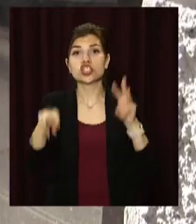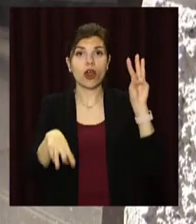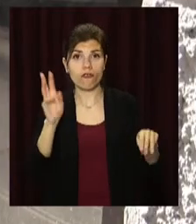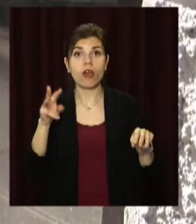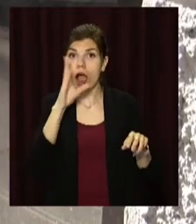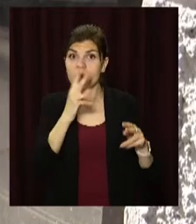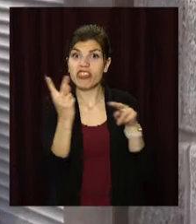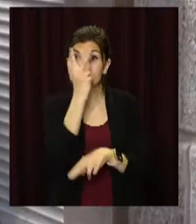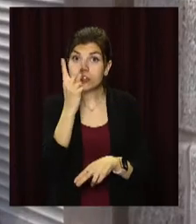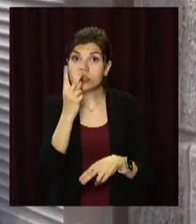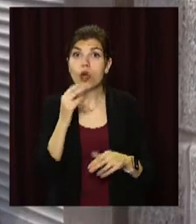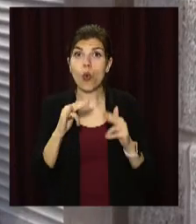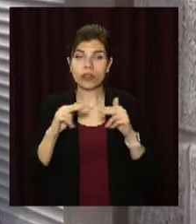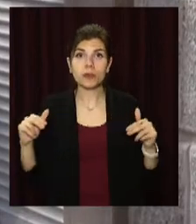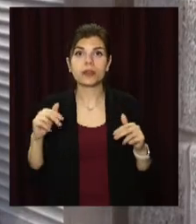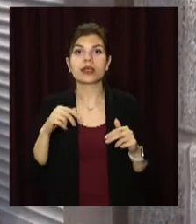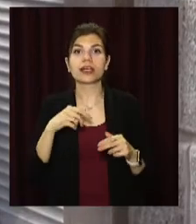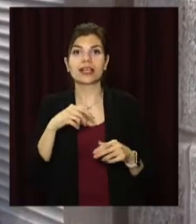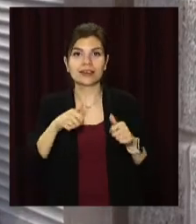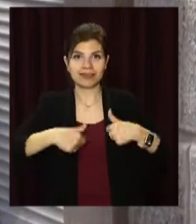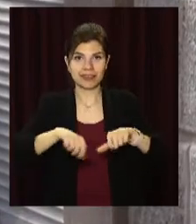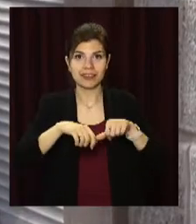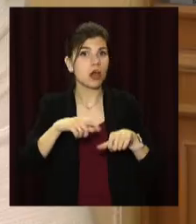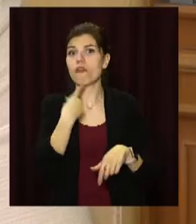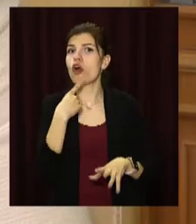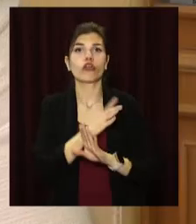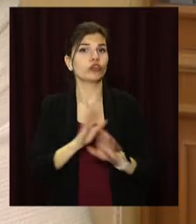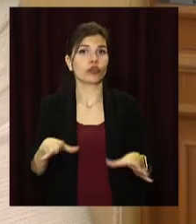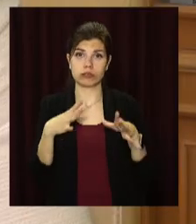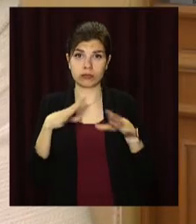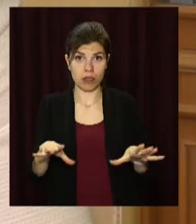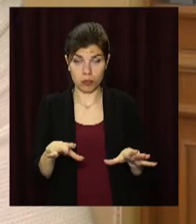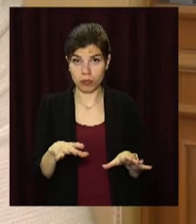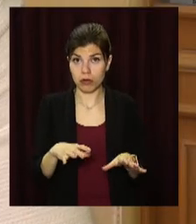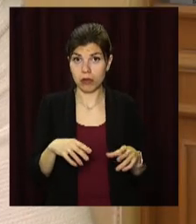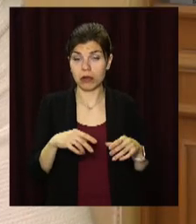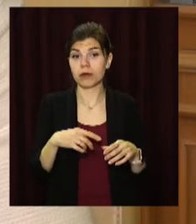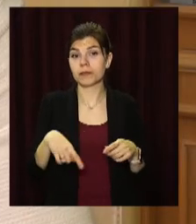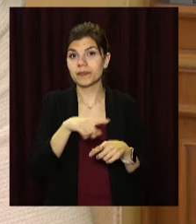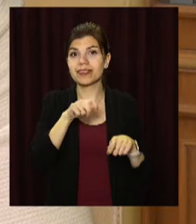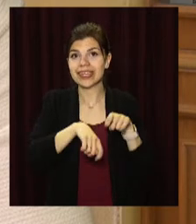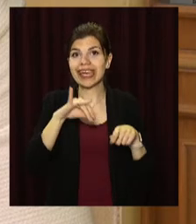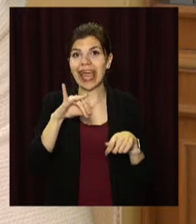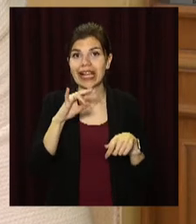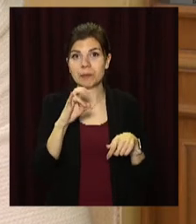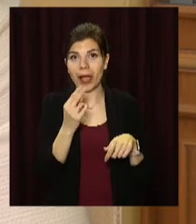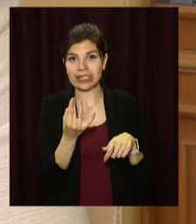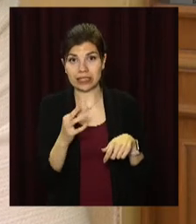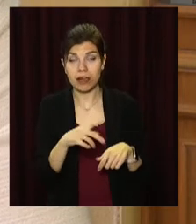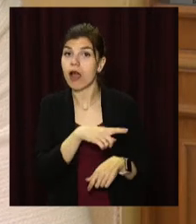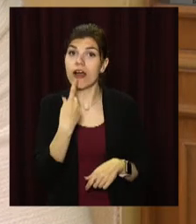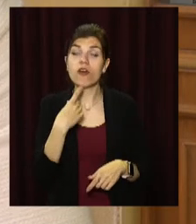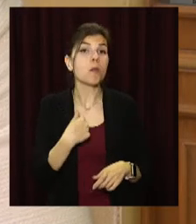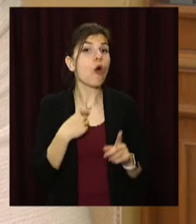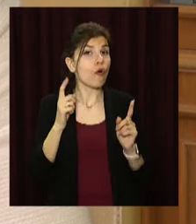могли 2. У Дніпровській інспекції це заперечують. Принимаем решение о необходимости провести проверку по предприятию. Мы указываем, на